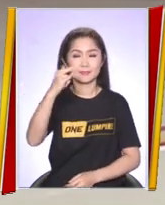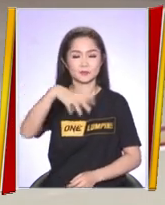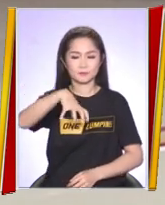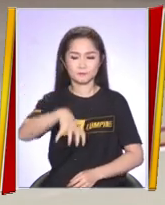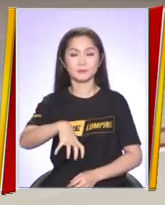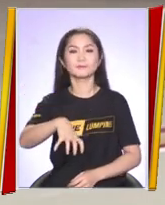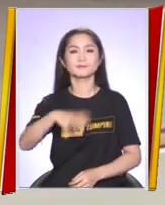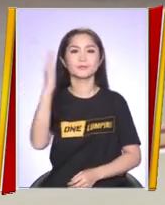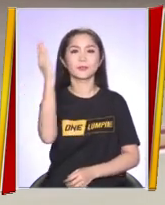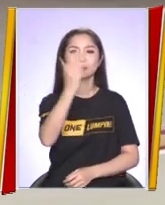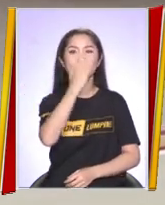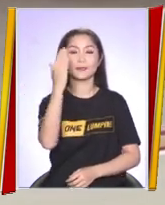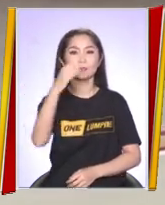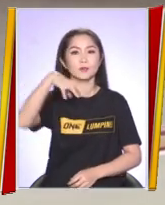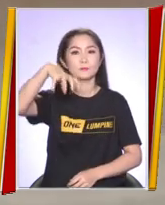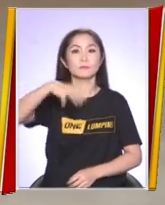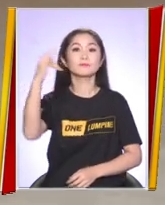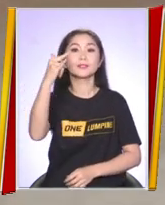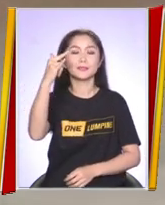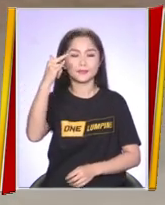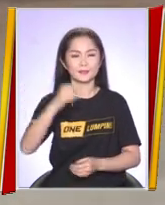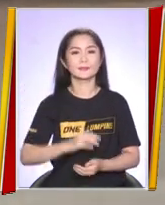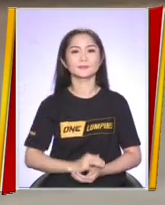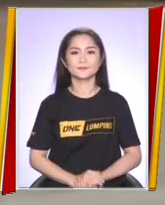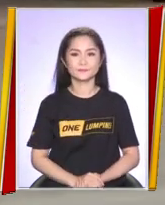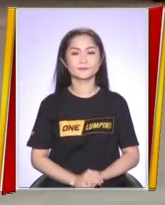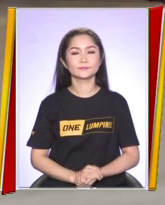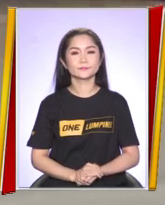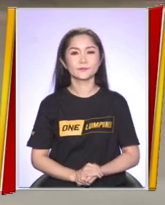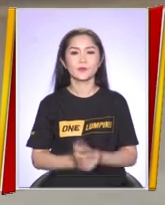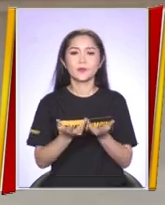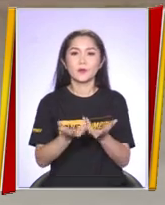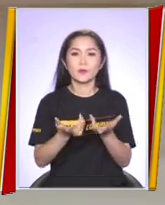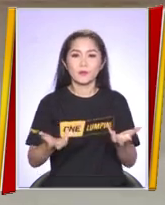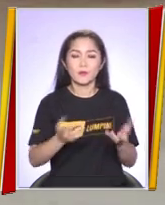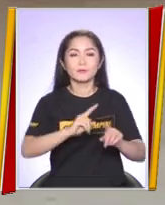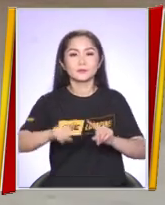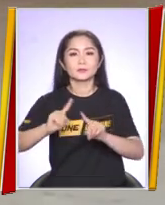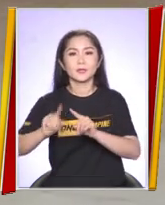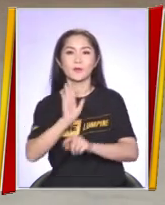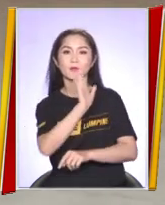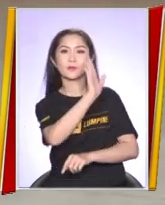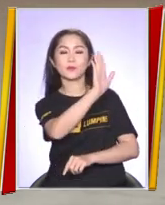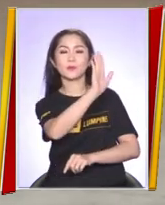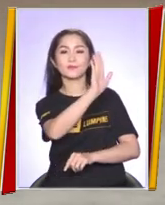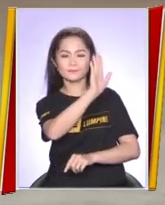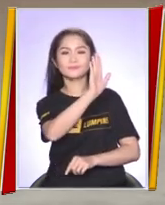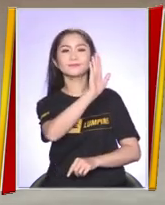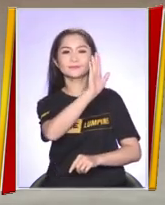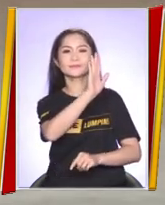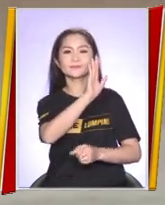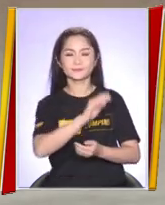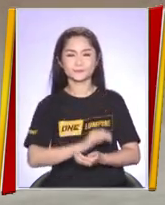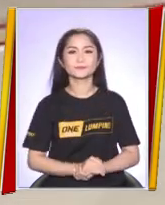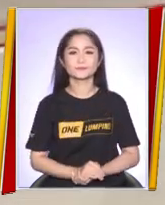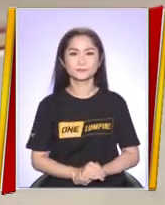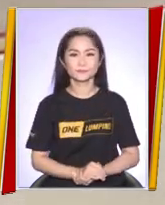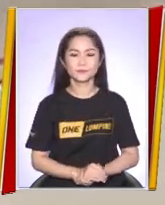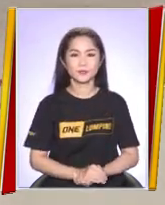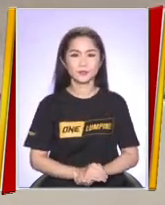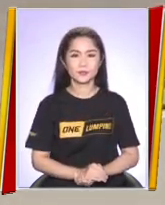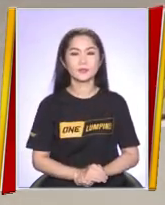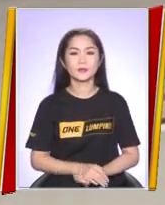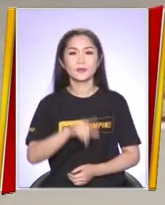การทหารอากาศพร้อมคณะเจ้าหน้าที่กองทัพอากาศไทยได้เชิญสิ่งของพระราชทานสมเด็จพระเจ้าลูกเธอเจ้าฟ้าสิริวัณวรีน